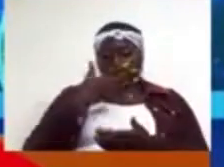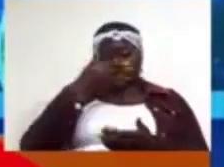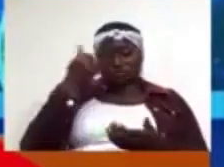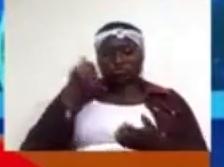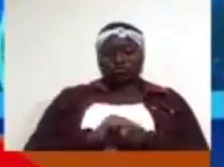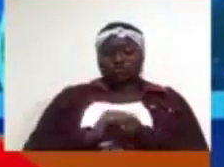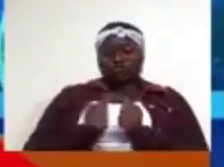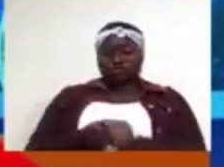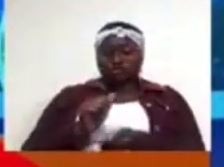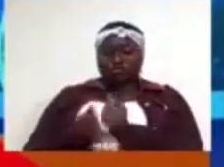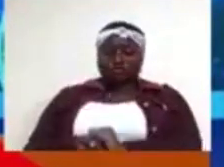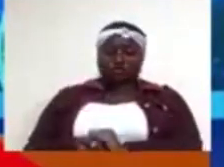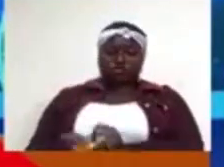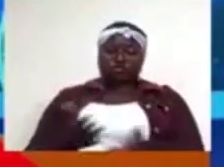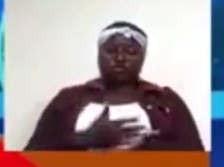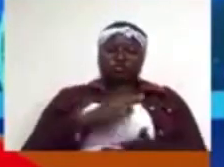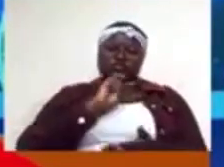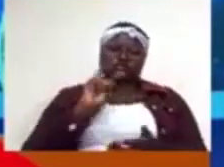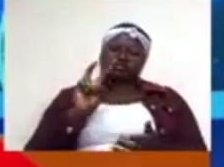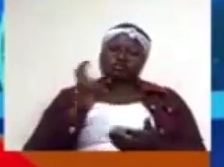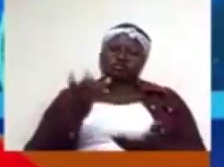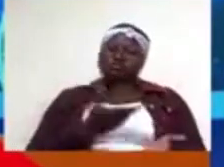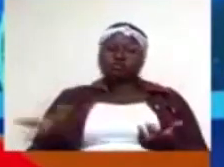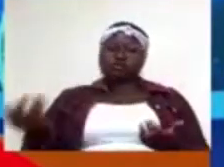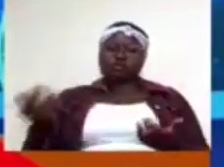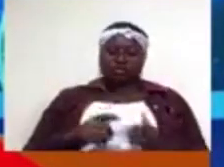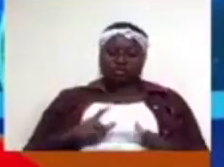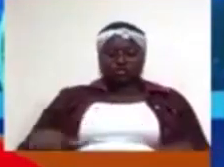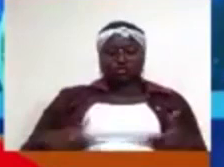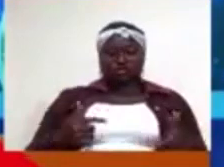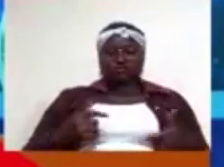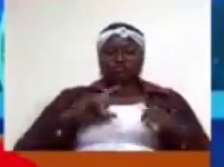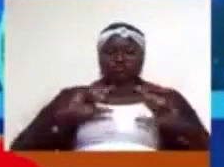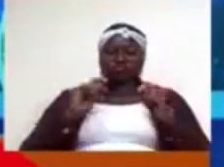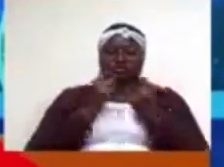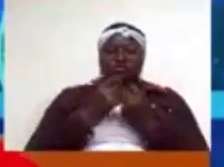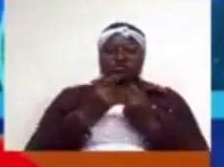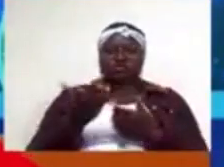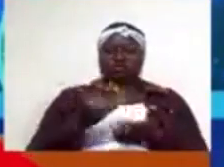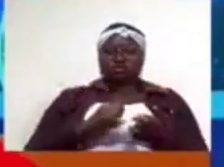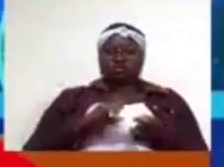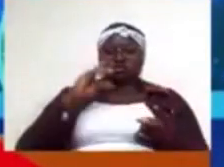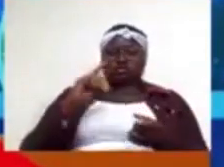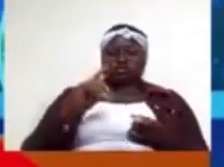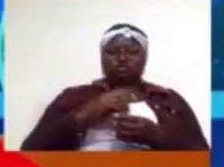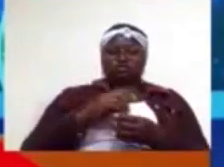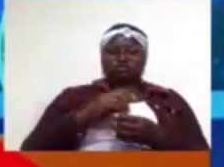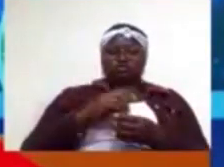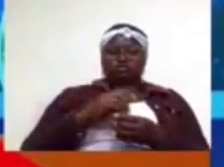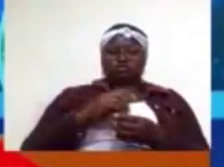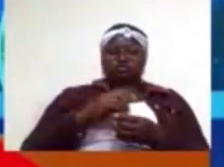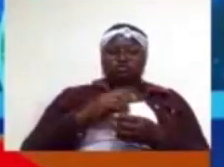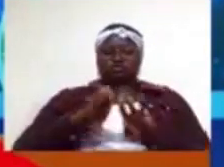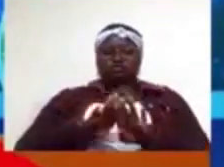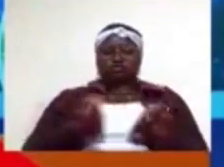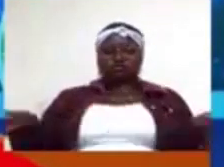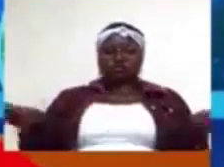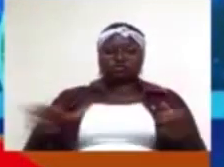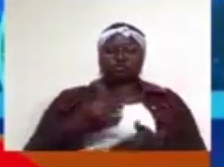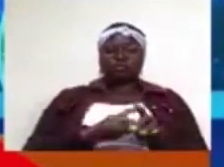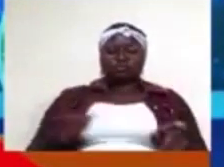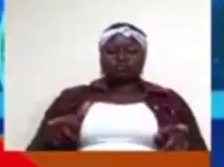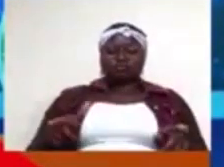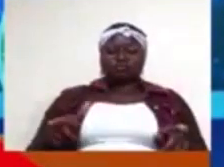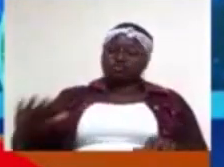wa ngurani stiganite ni mona tutikohota guikarania ni magia na kindu twitaga divorce o mundu ni aikarie no